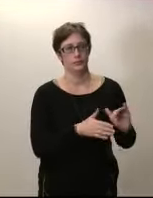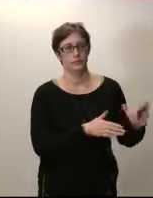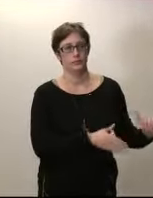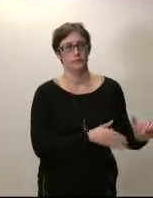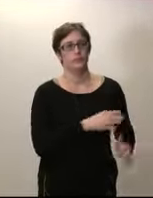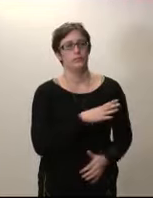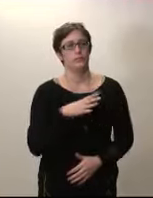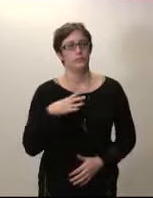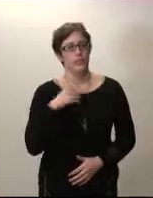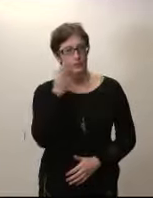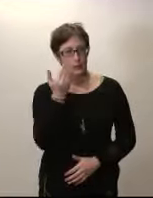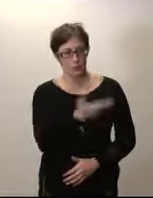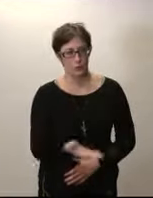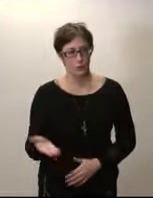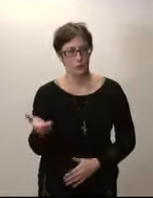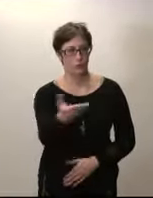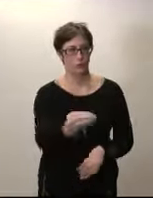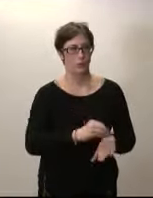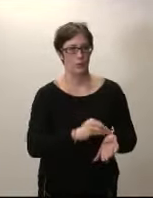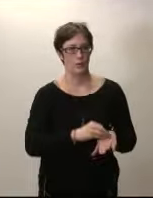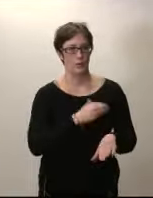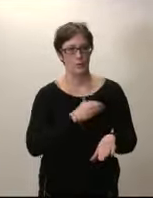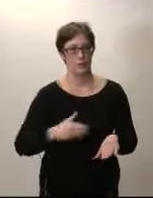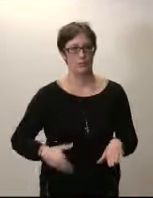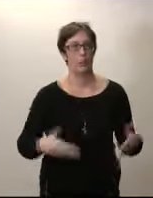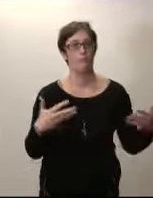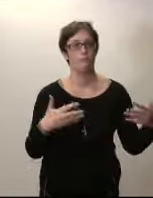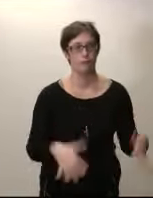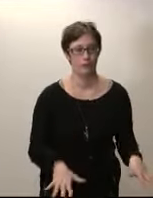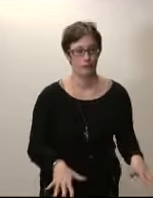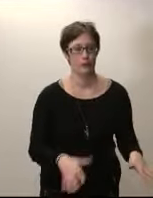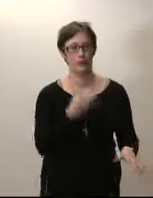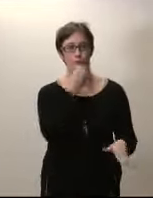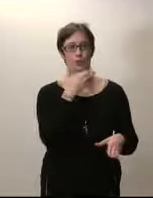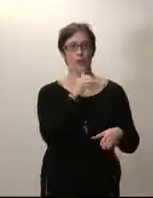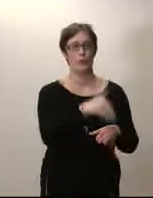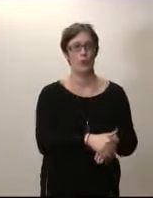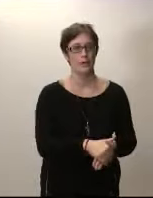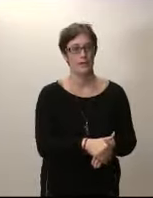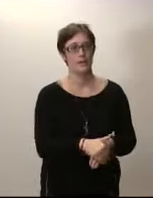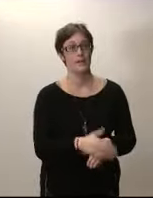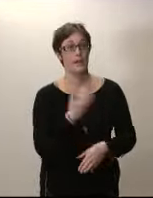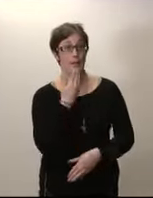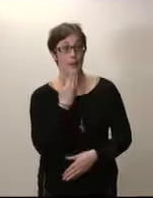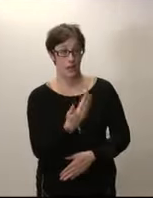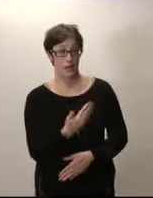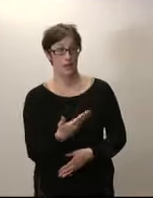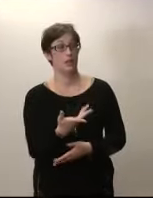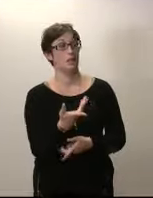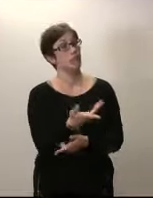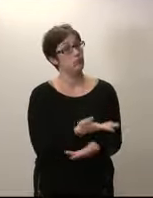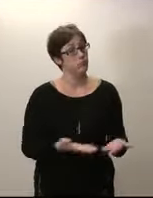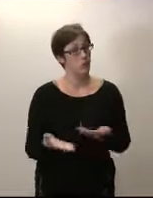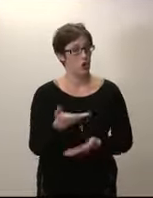Messieurs, donc ce conseil municipal est terminé. Je vous souhaite à toutes et à tous une excellente soirée. Je vous remercie de la teneur des